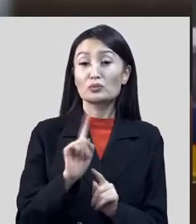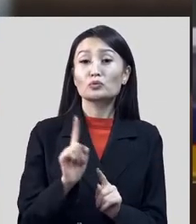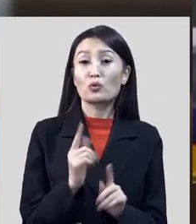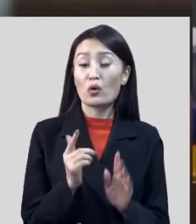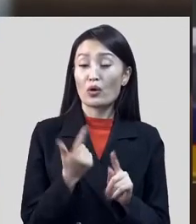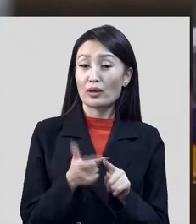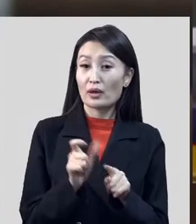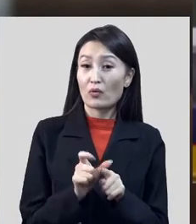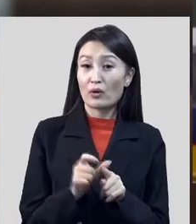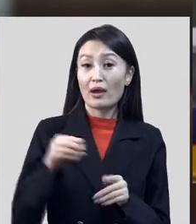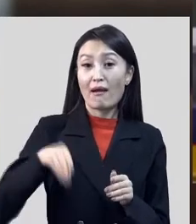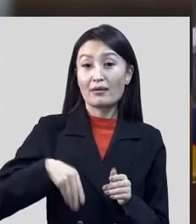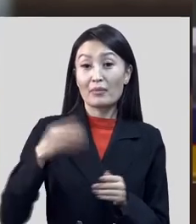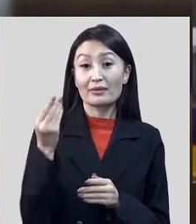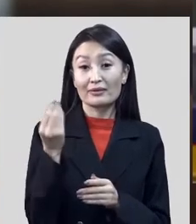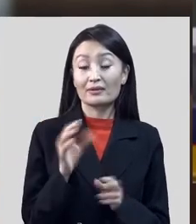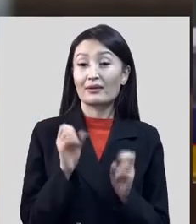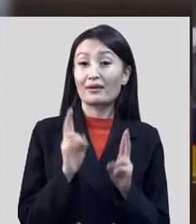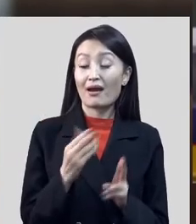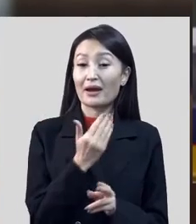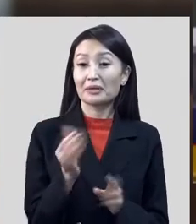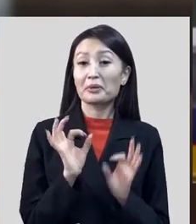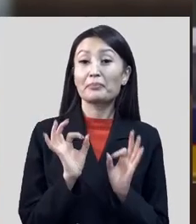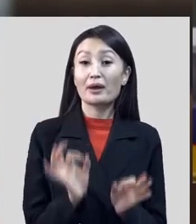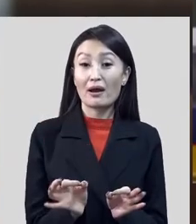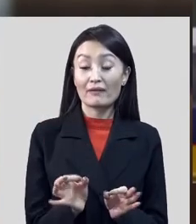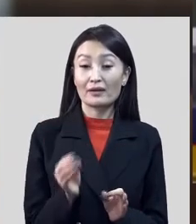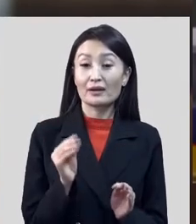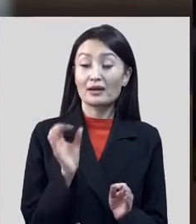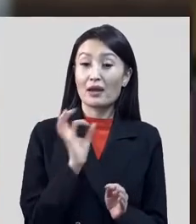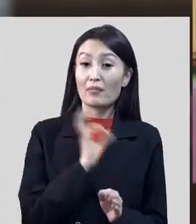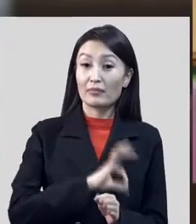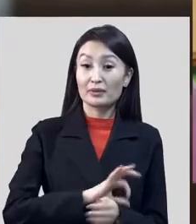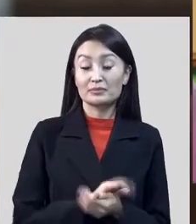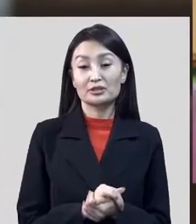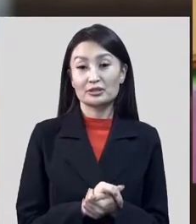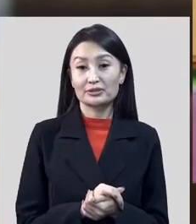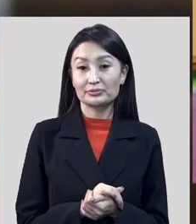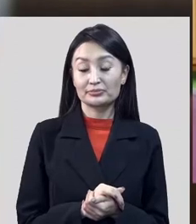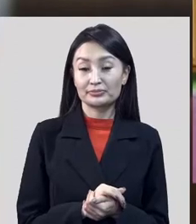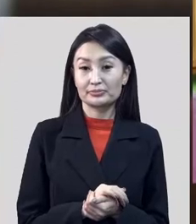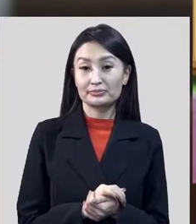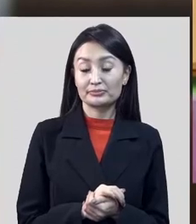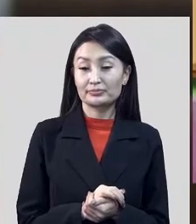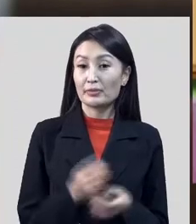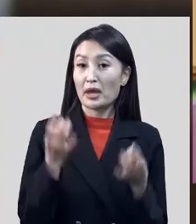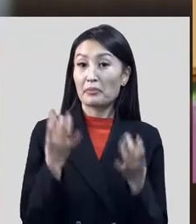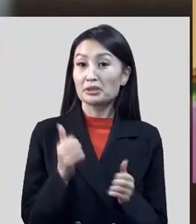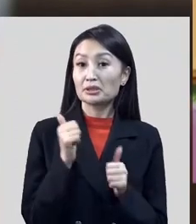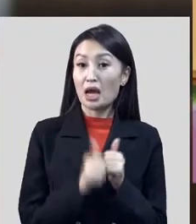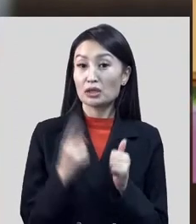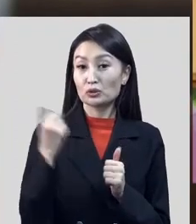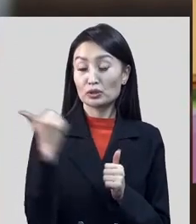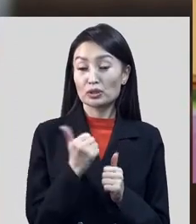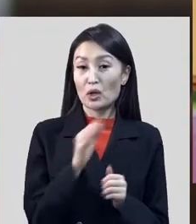такое карманы тенге и как ими правильно распоряжаться обычно каждый неделю